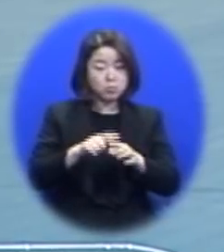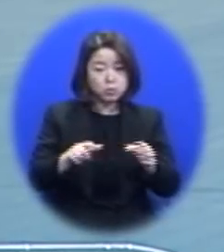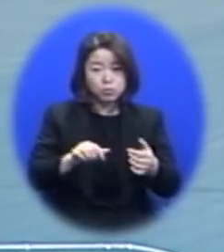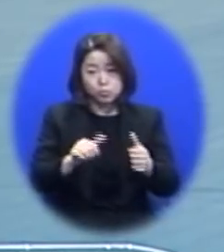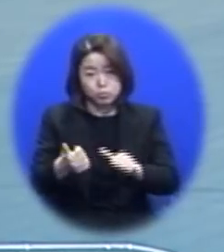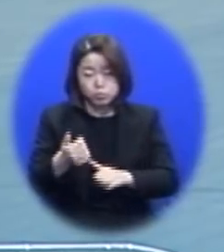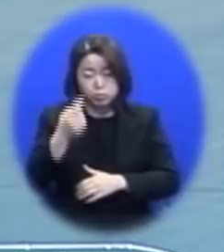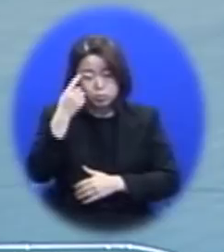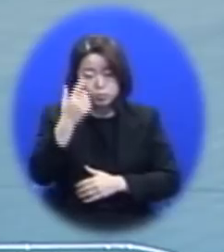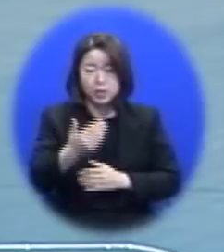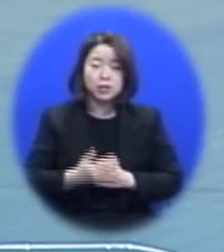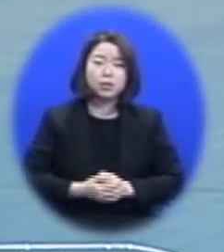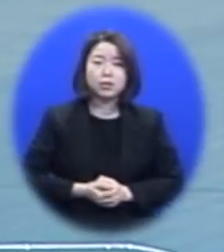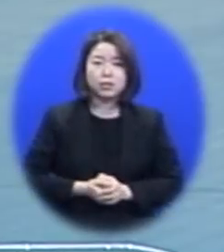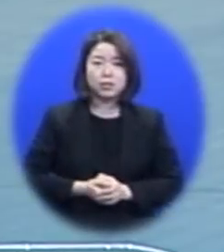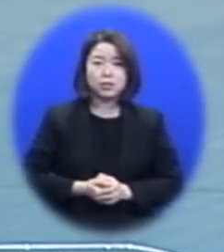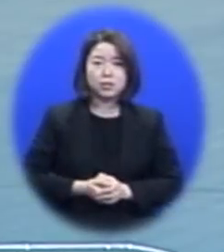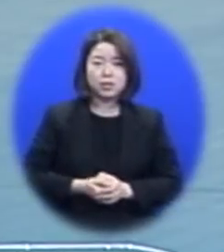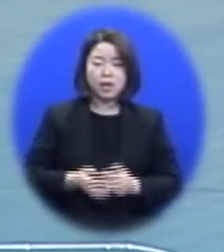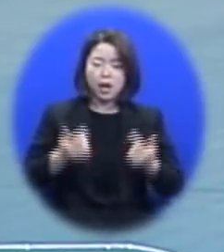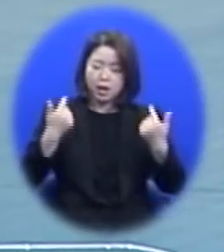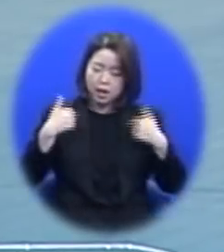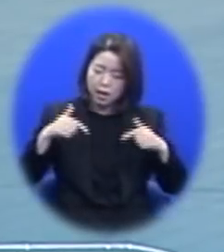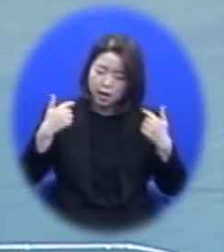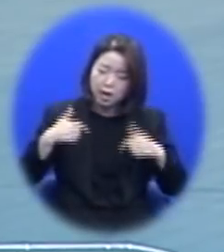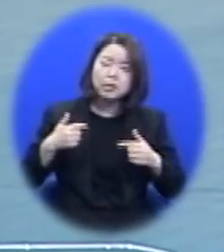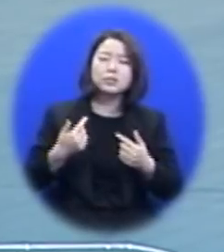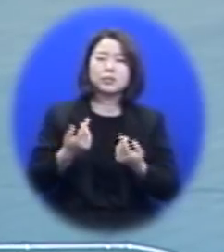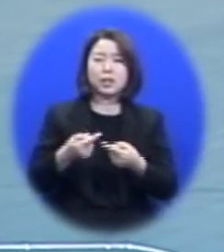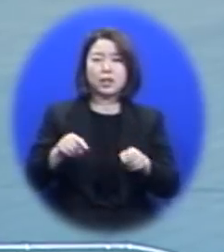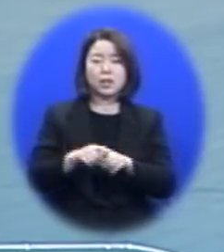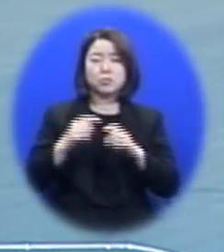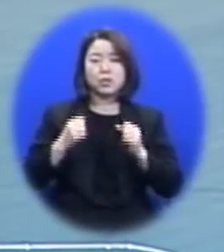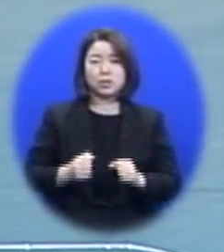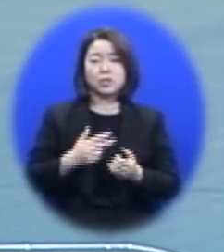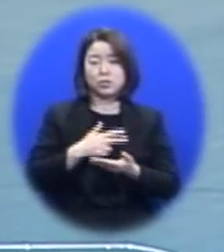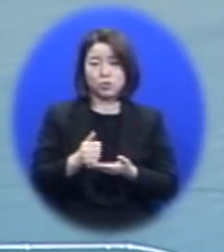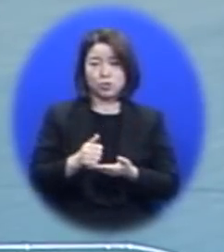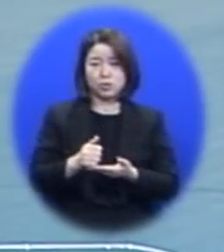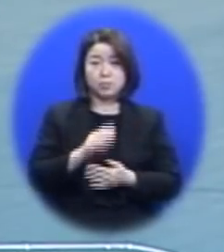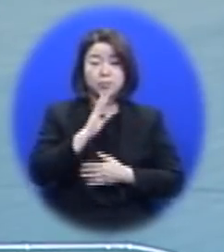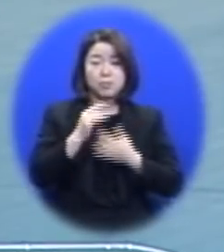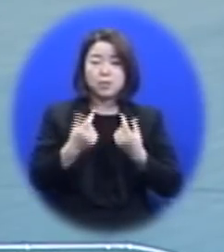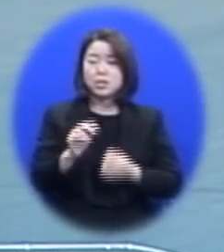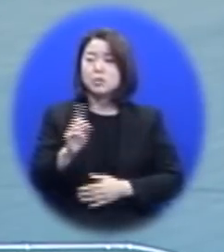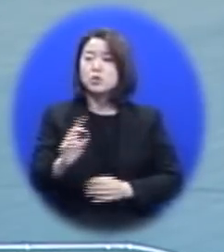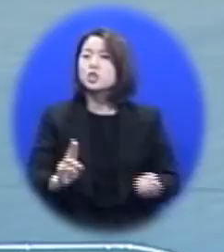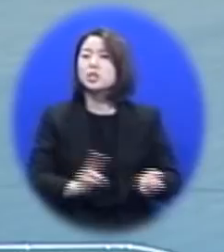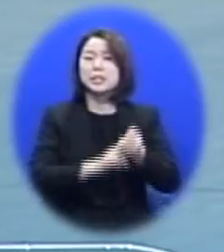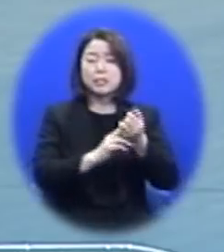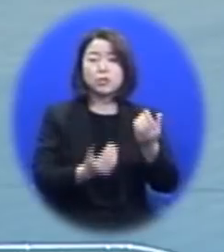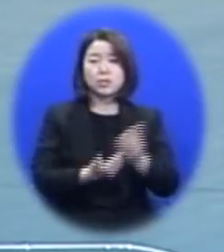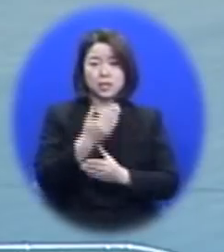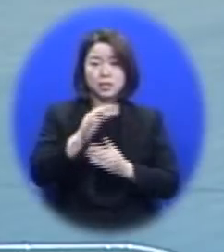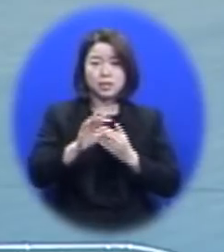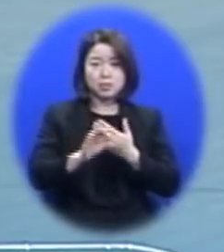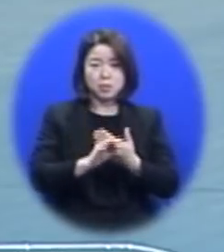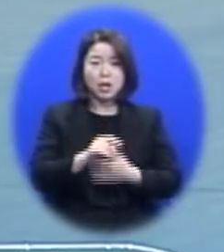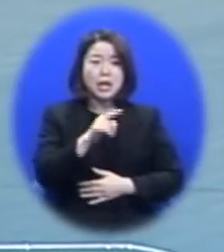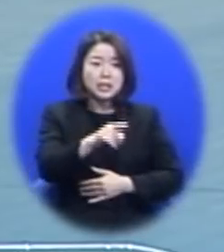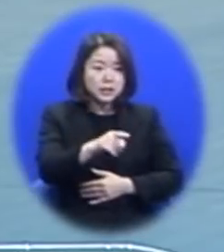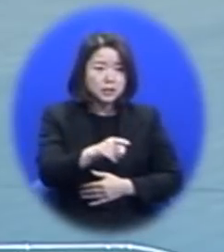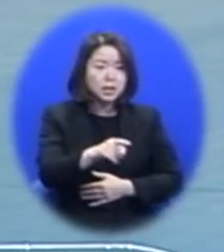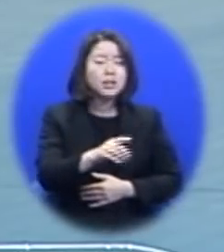분입니까? 늘 같이 계셨던 그 주님인데도 마치 무슨 기적이 일어나면 그제서야 하나님을